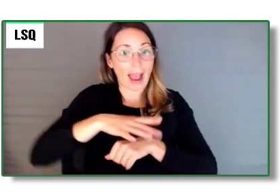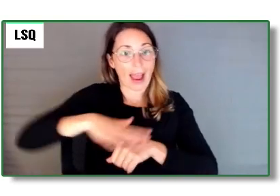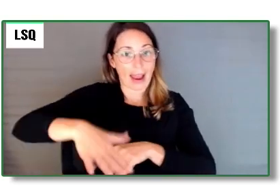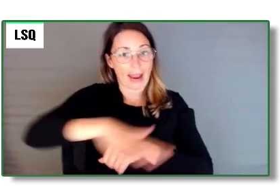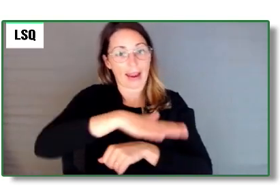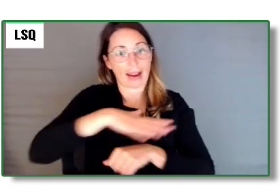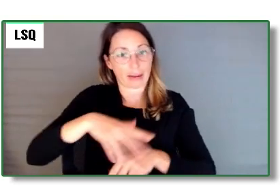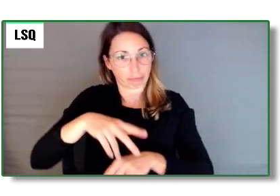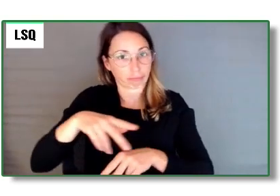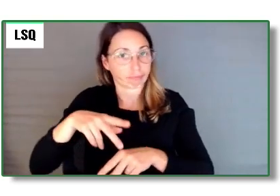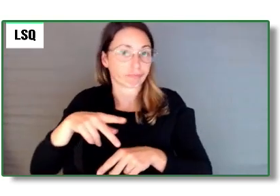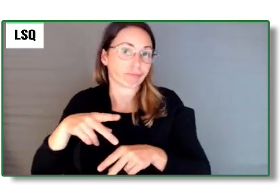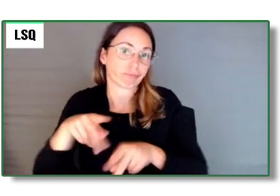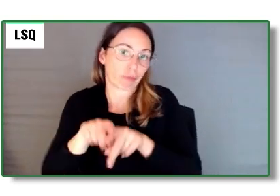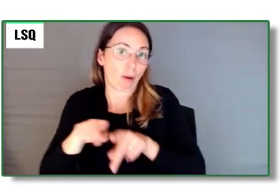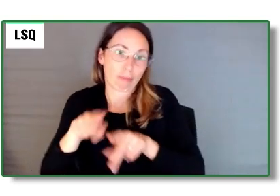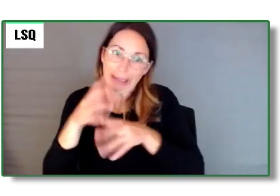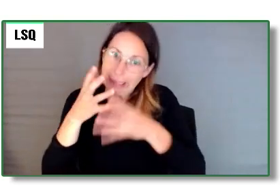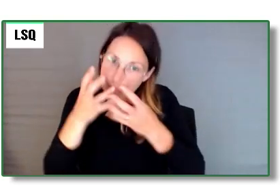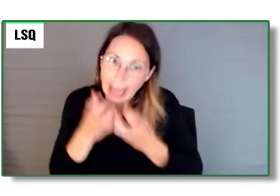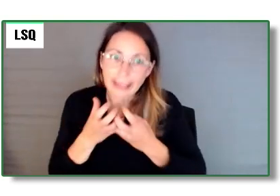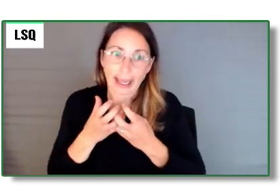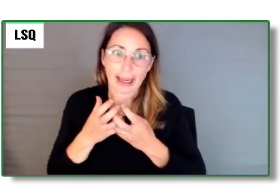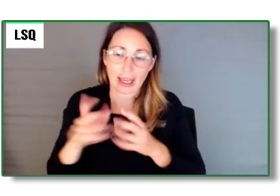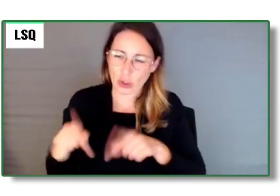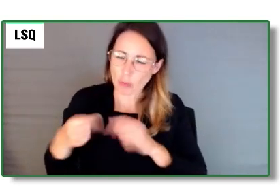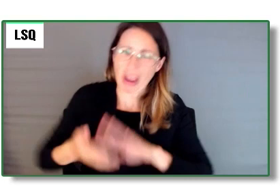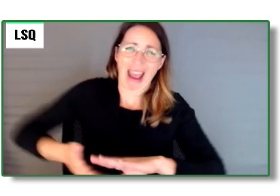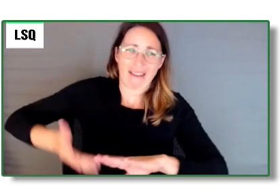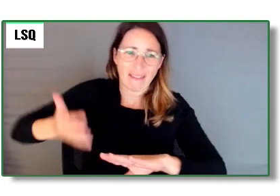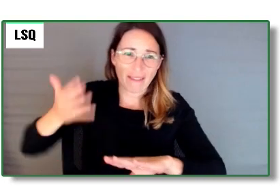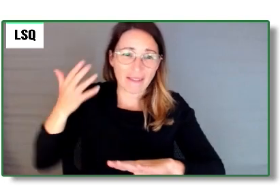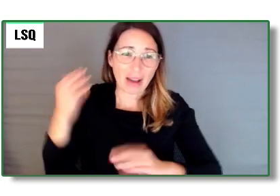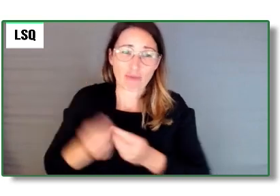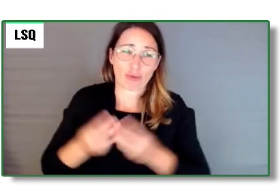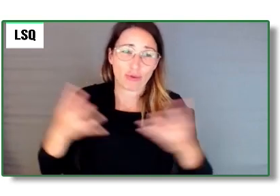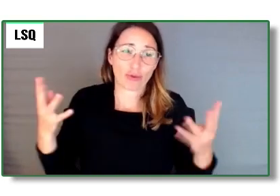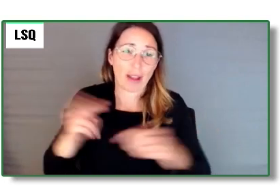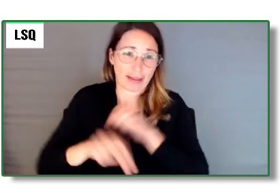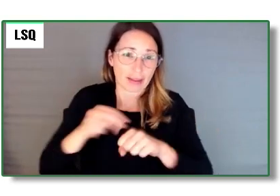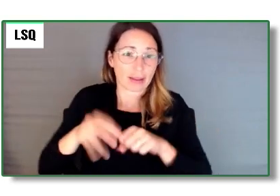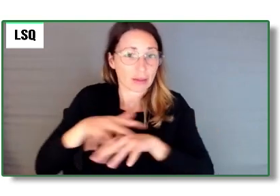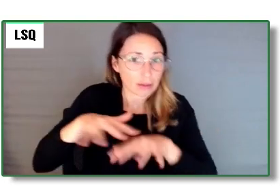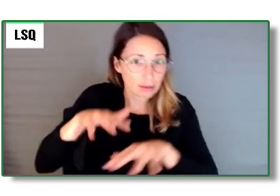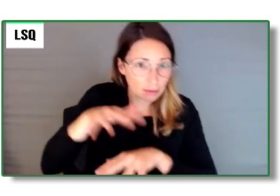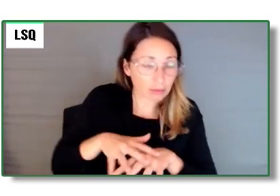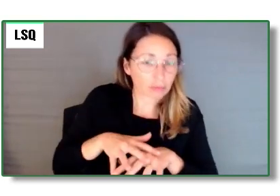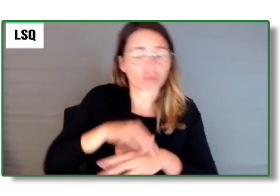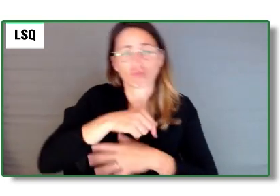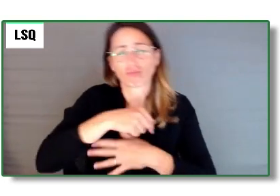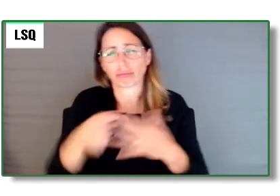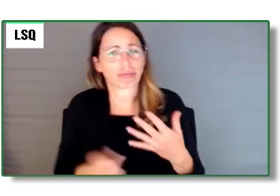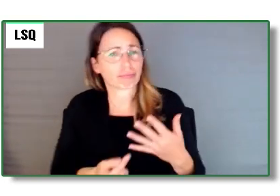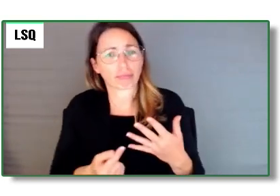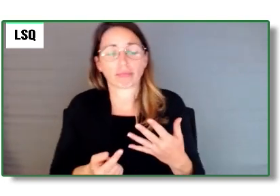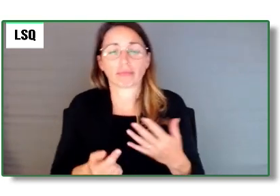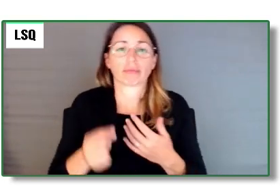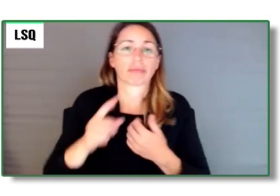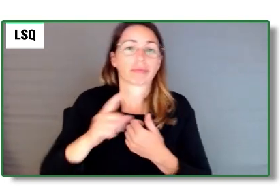nations, peuples autochtones, y compris les Anishinabek, des Trois-Fires,